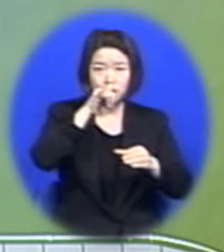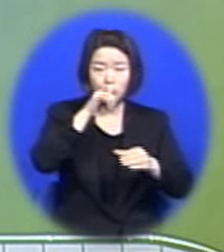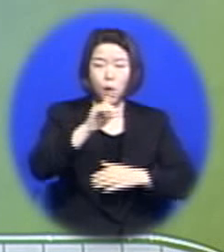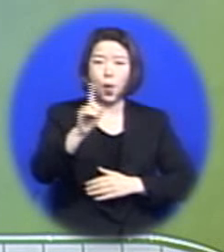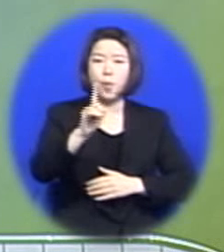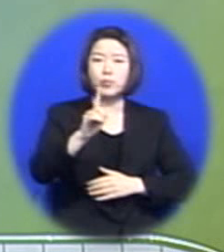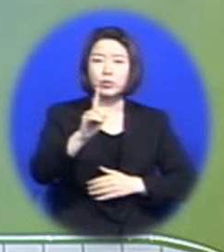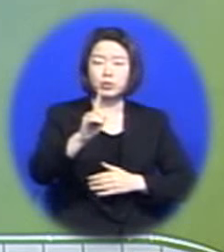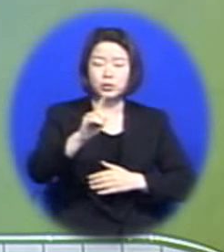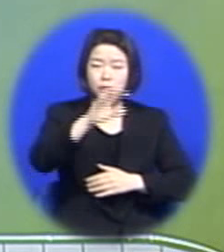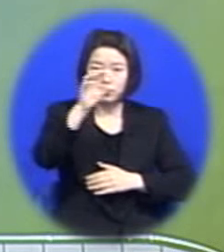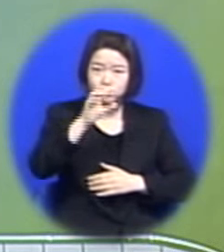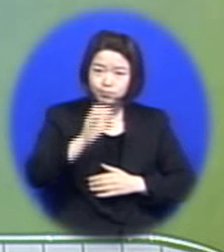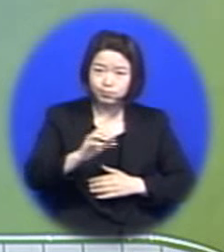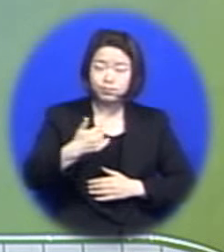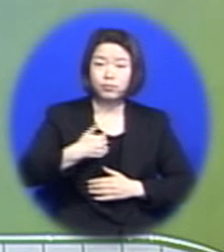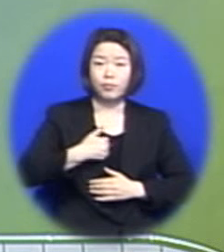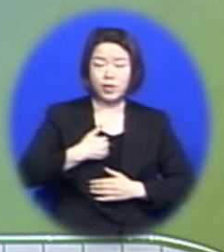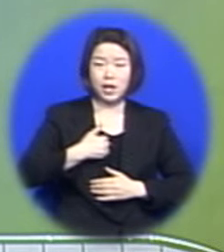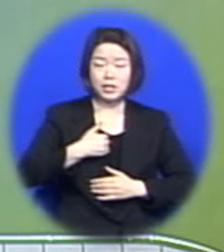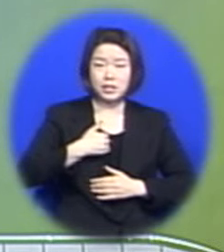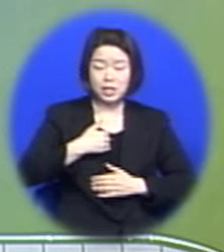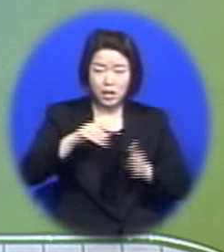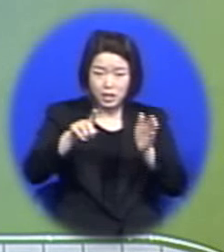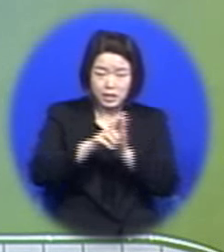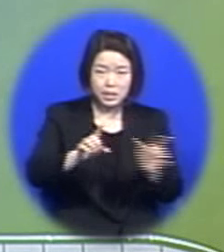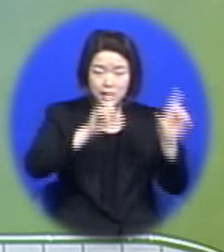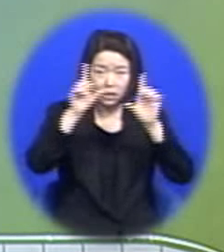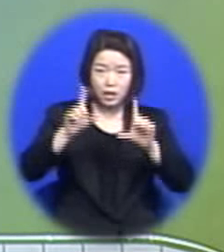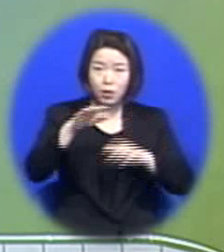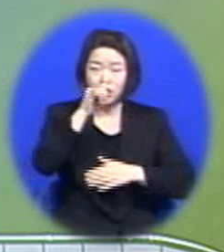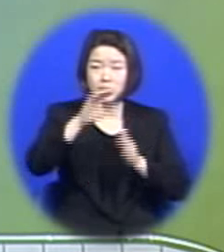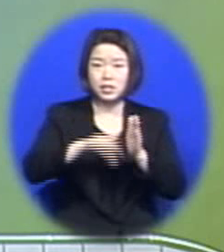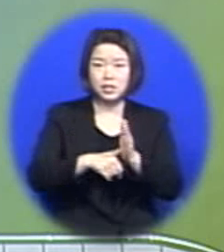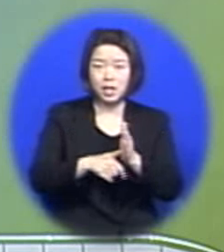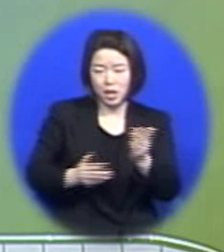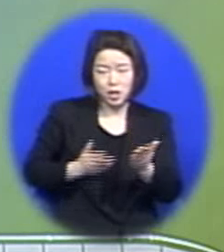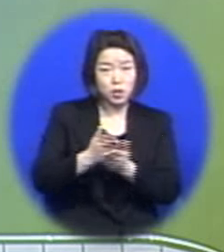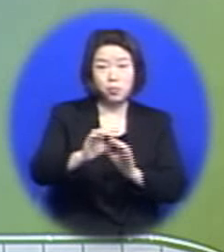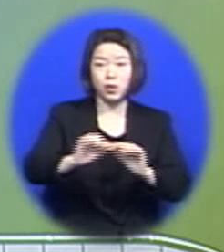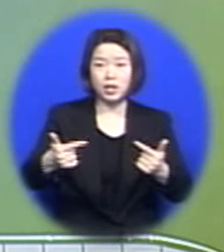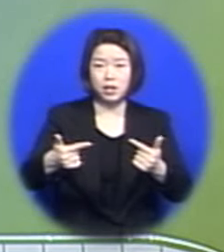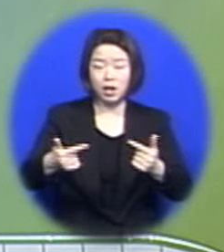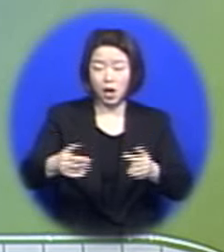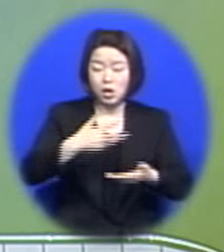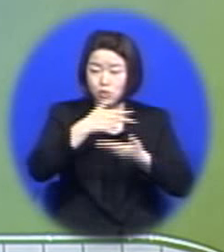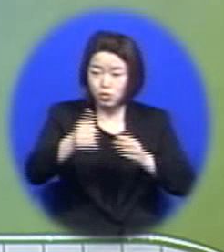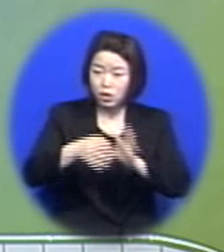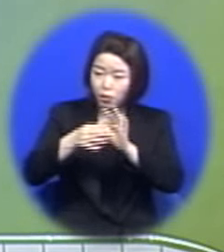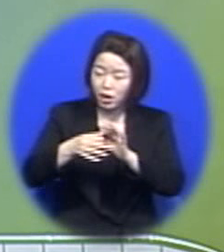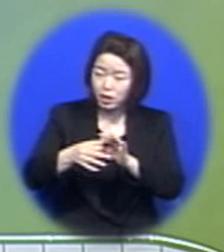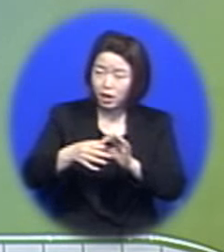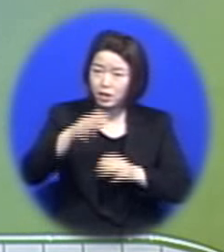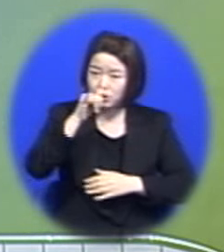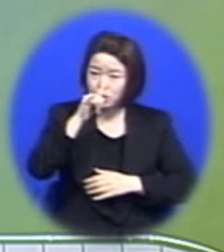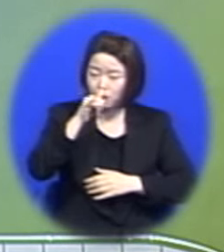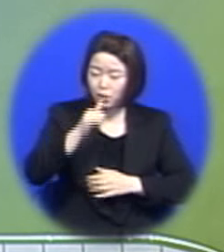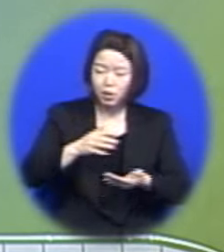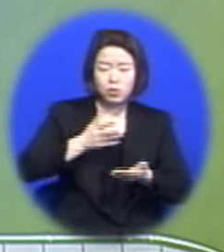말인가? 나는 신앙생활에 있어서 비전문가예요. 나는 주님과 관계에 있어서 비전문가예요 라는